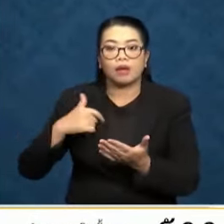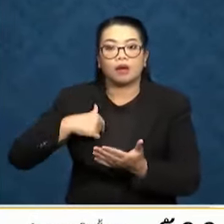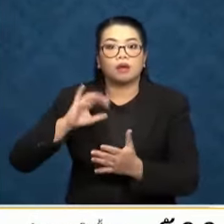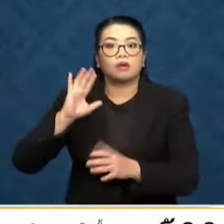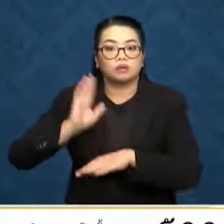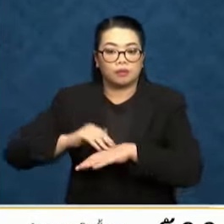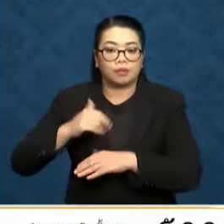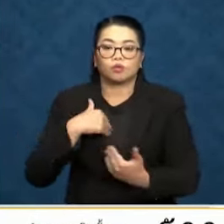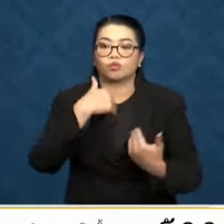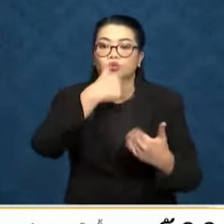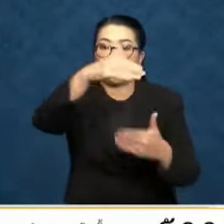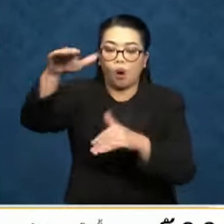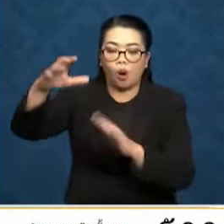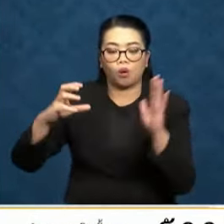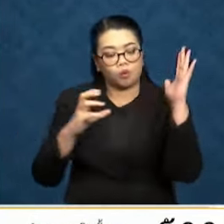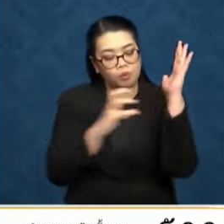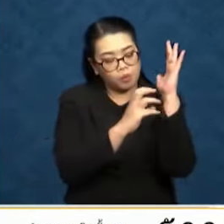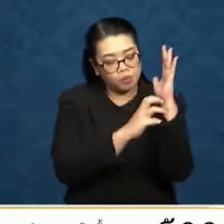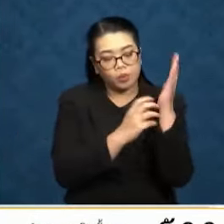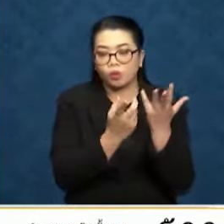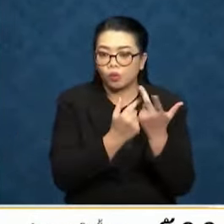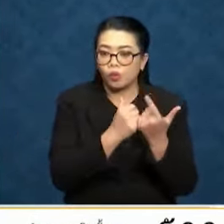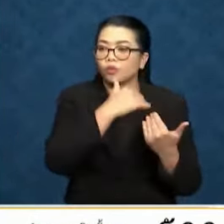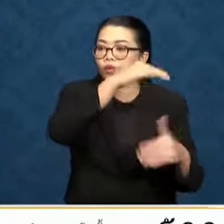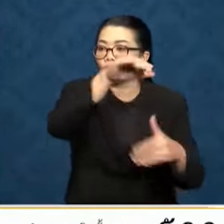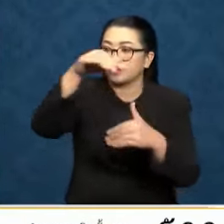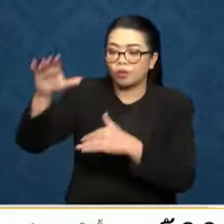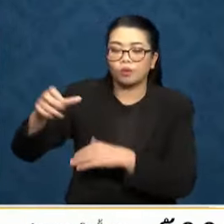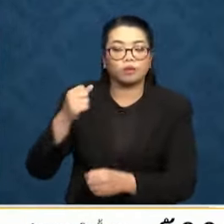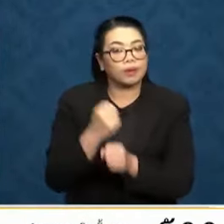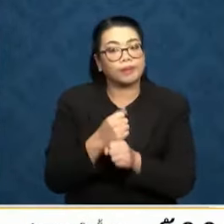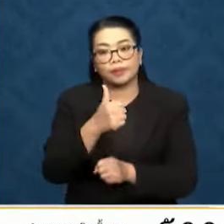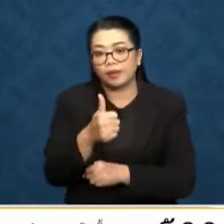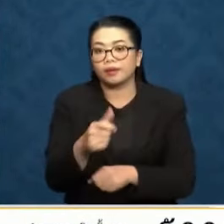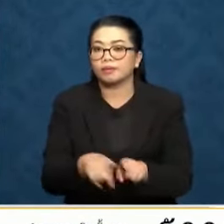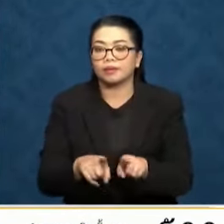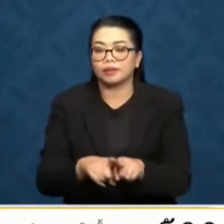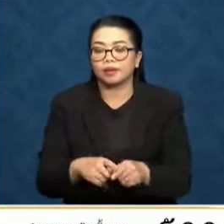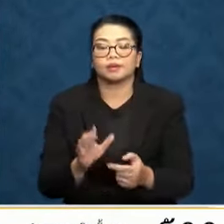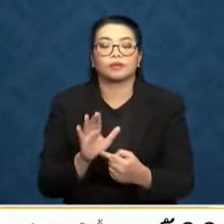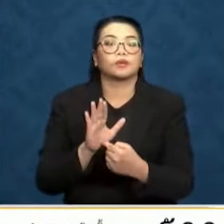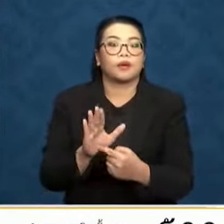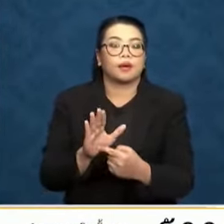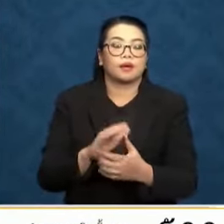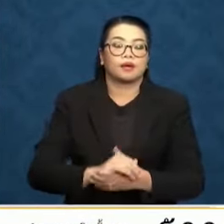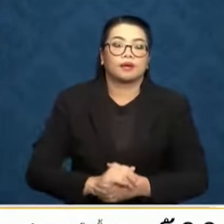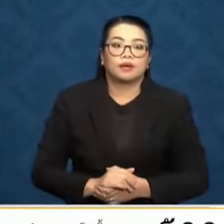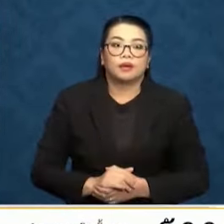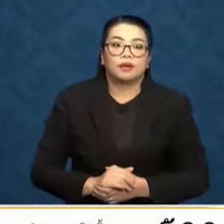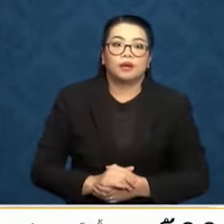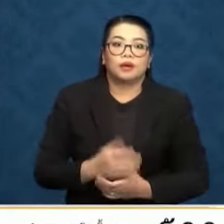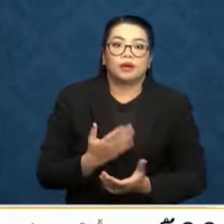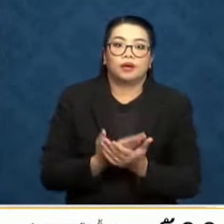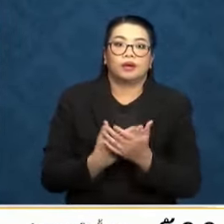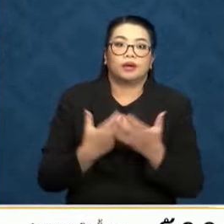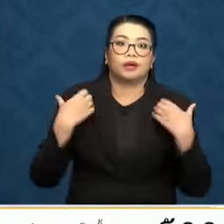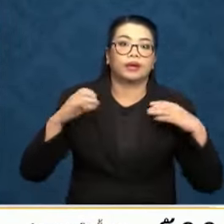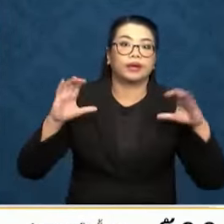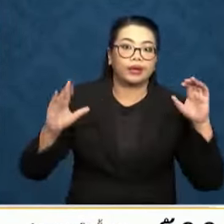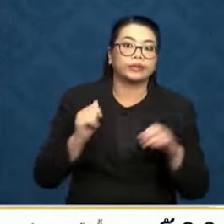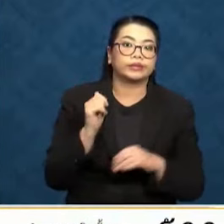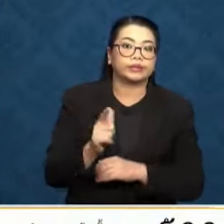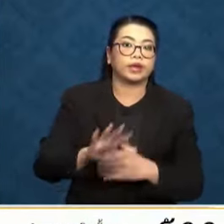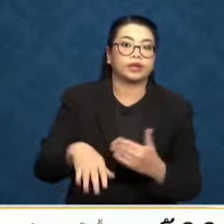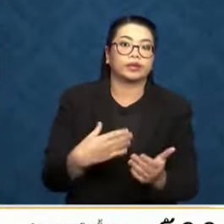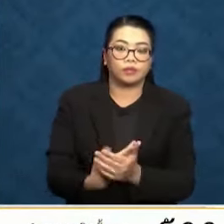ที่สามารถส่งออกสรมไประดับโลกเลยก็ได้ค่ะอีกหนึ่งตัวอย่างนะนะคะในการใช้จ่ายภาครัฐทั้งหมดให้เป็น